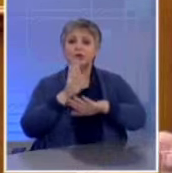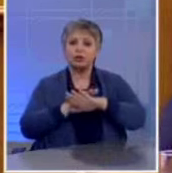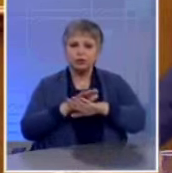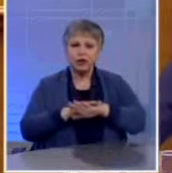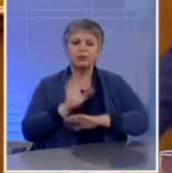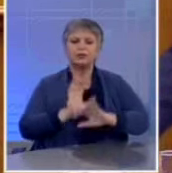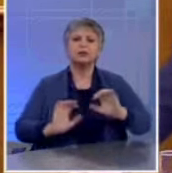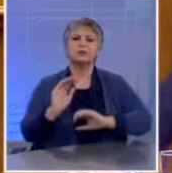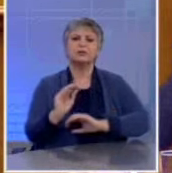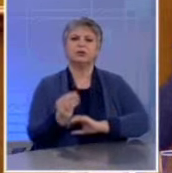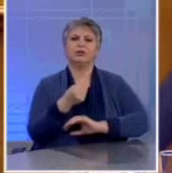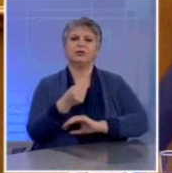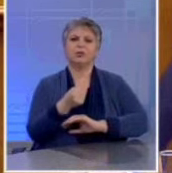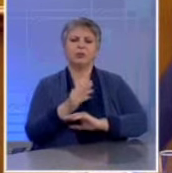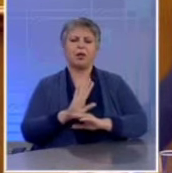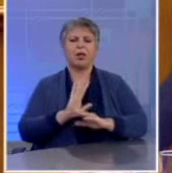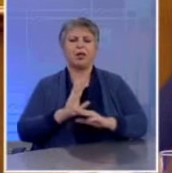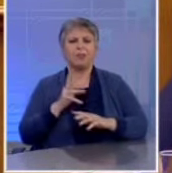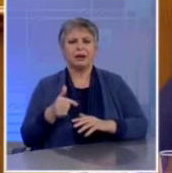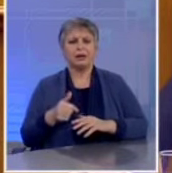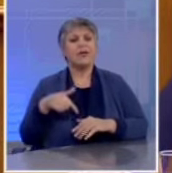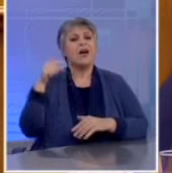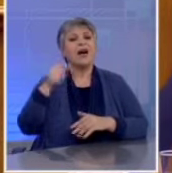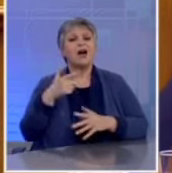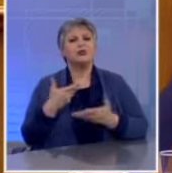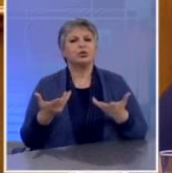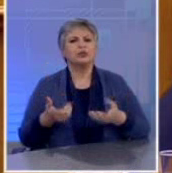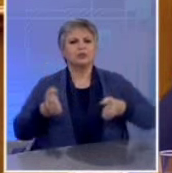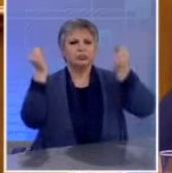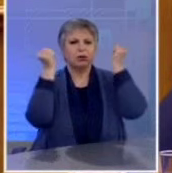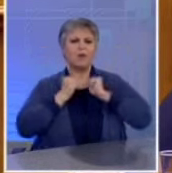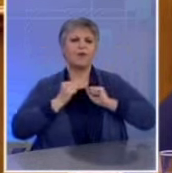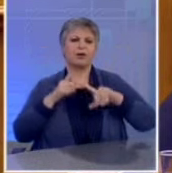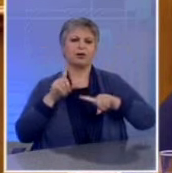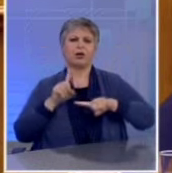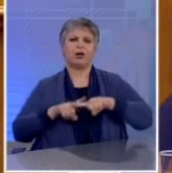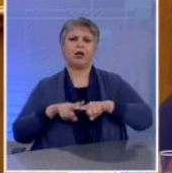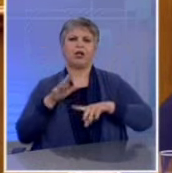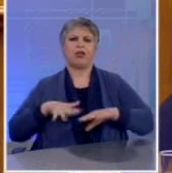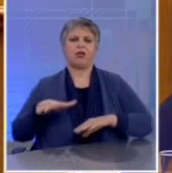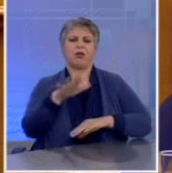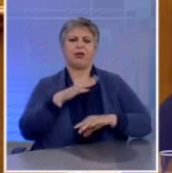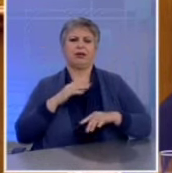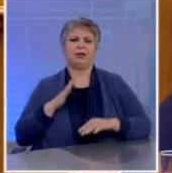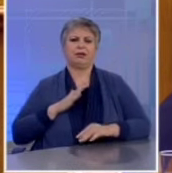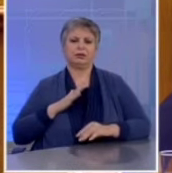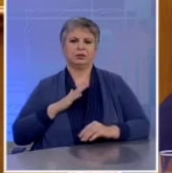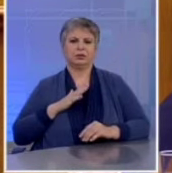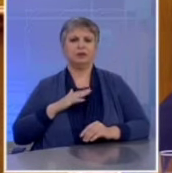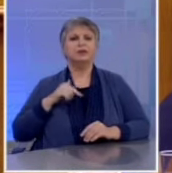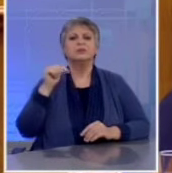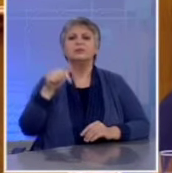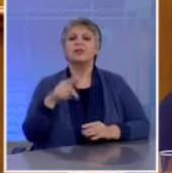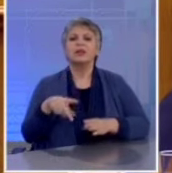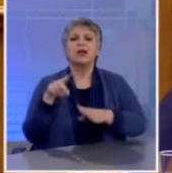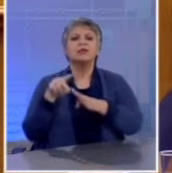το παιχνίδι αυτών των θαλασσοδανείων στις πλάτες του ελληνικού λαού, από τράπεζες που έχουν